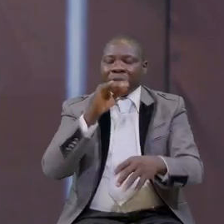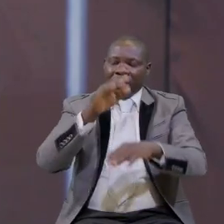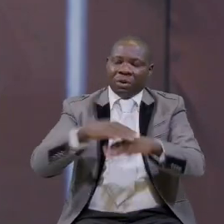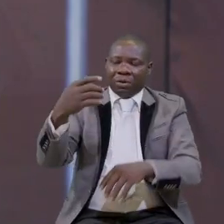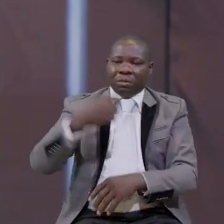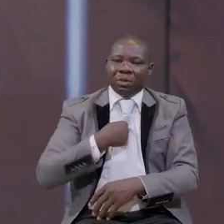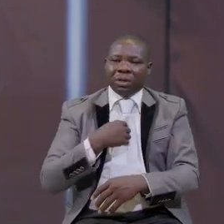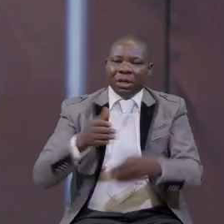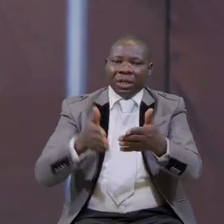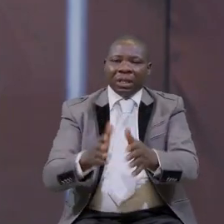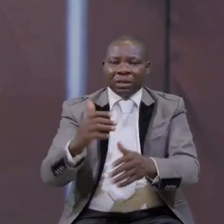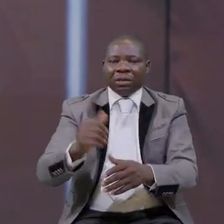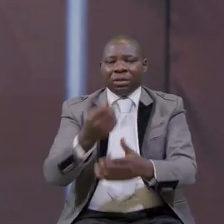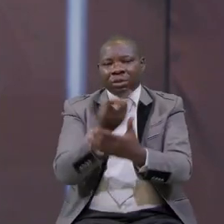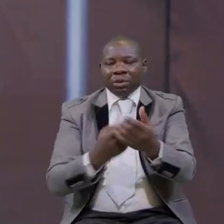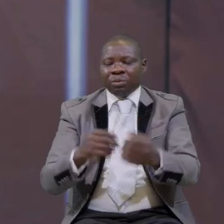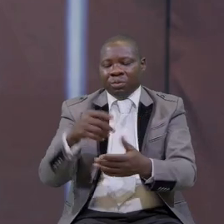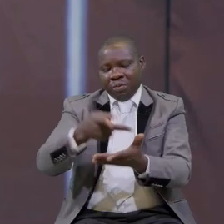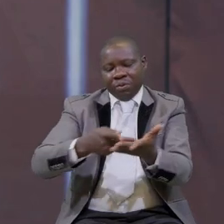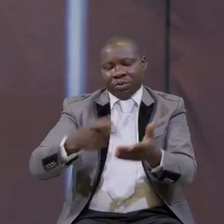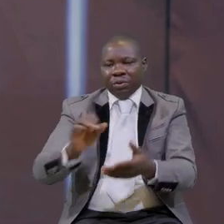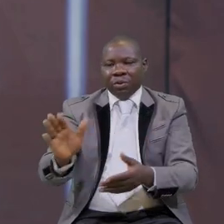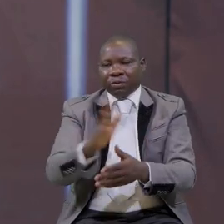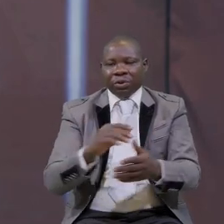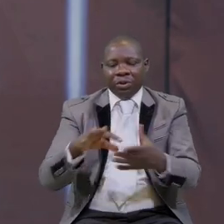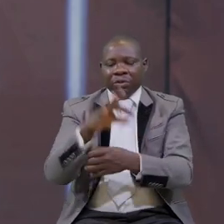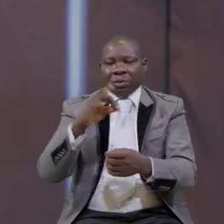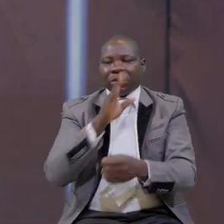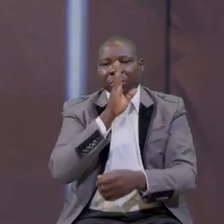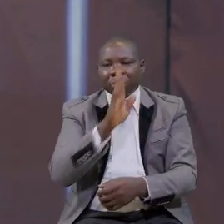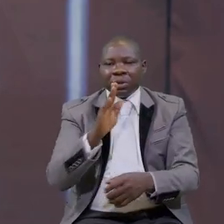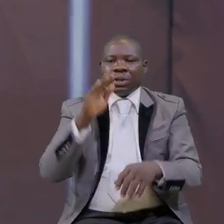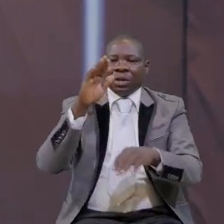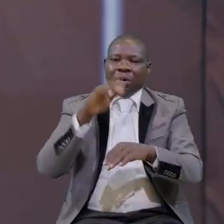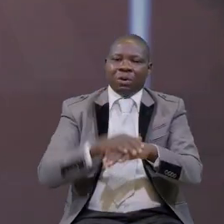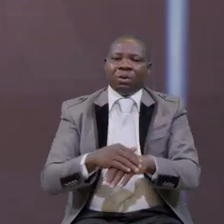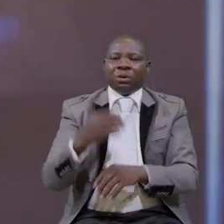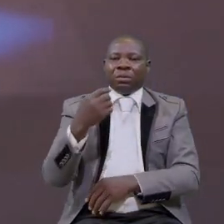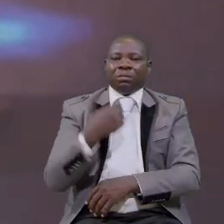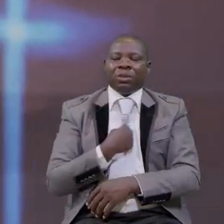portion de ton esprit.